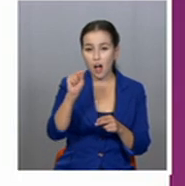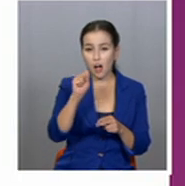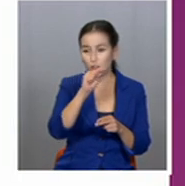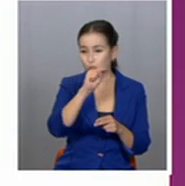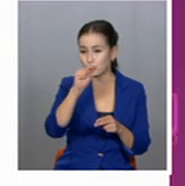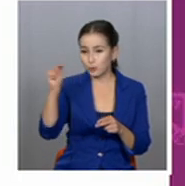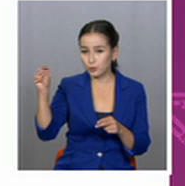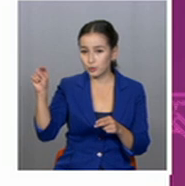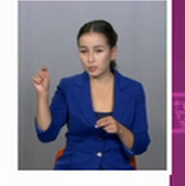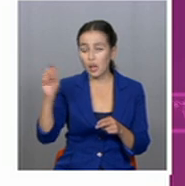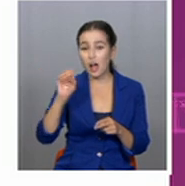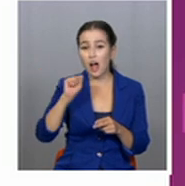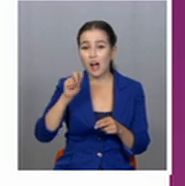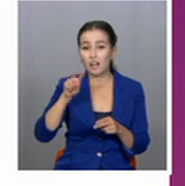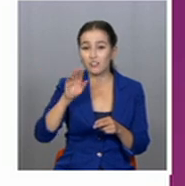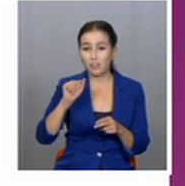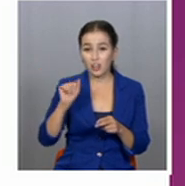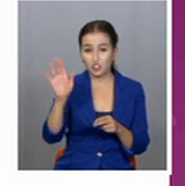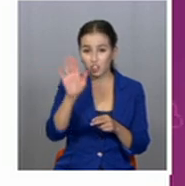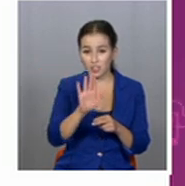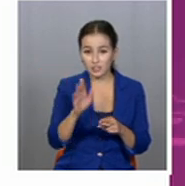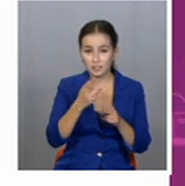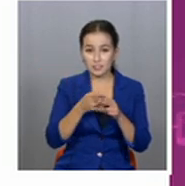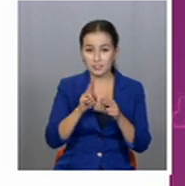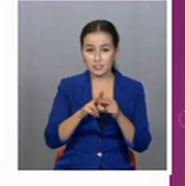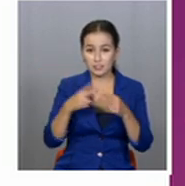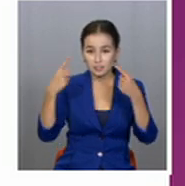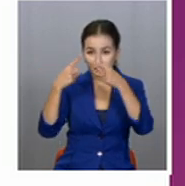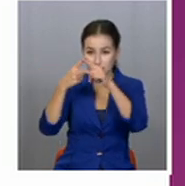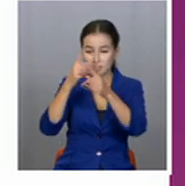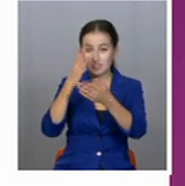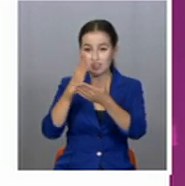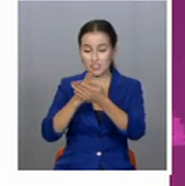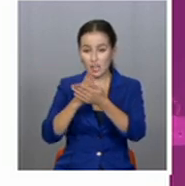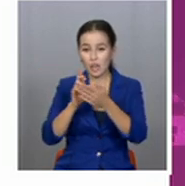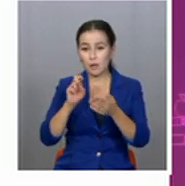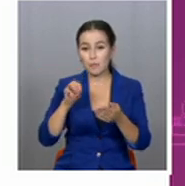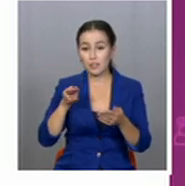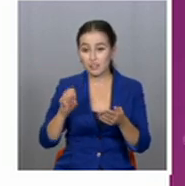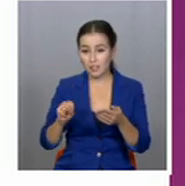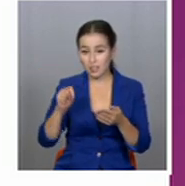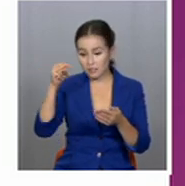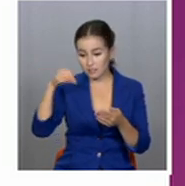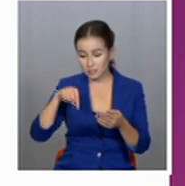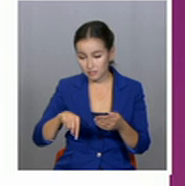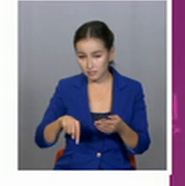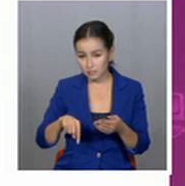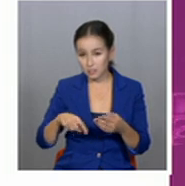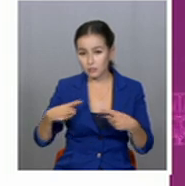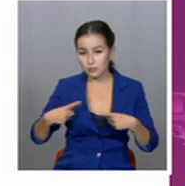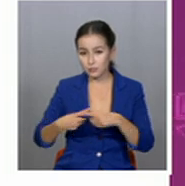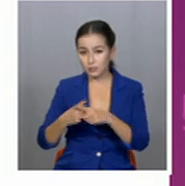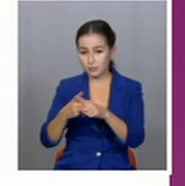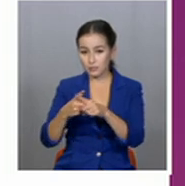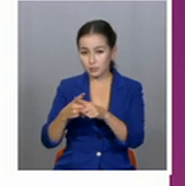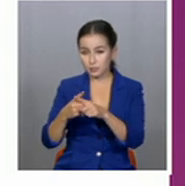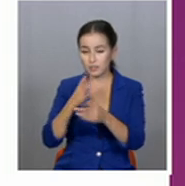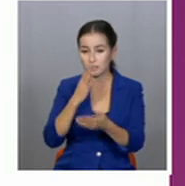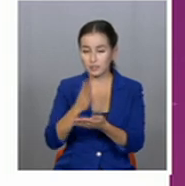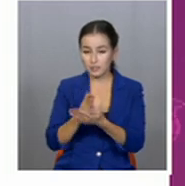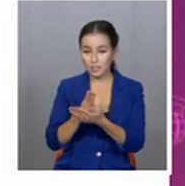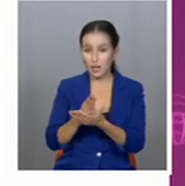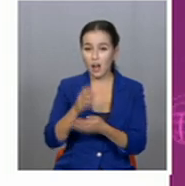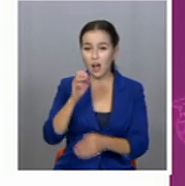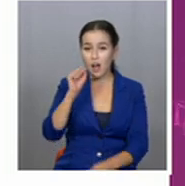Альфа жазықтығы осы А түзуі арқылы өтеді, және ол бетті жазықтығымен Б түзуінде қиылысады. Сол кезде